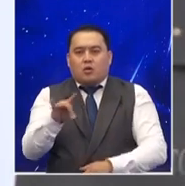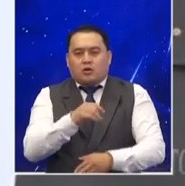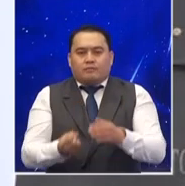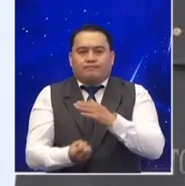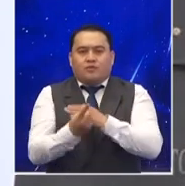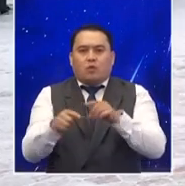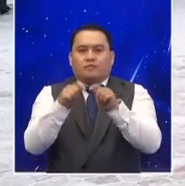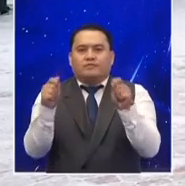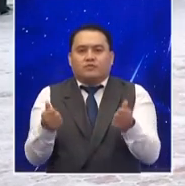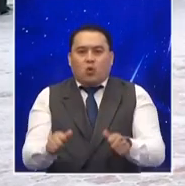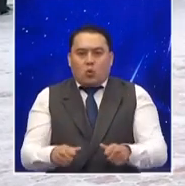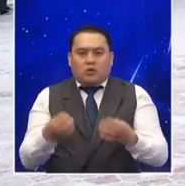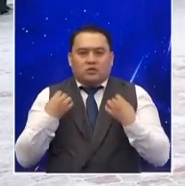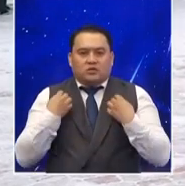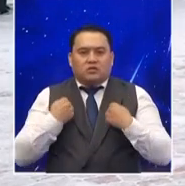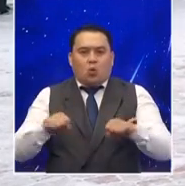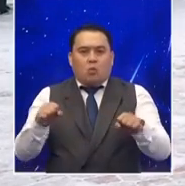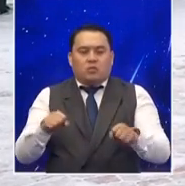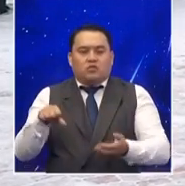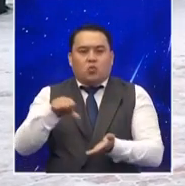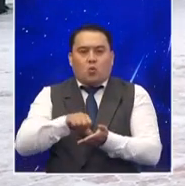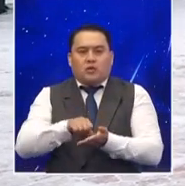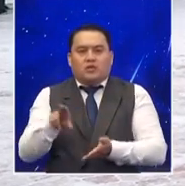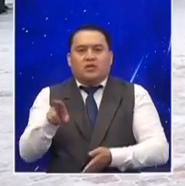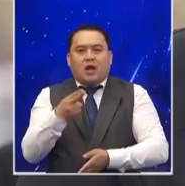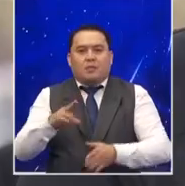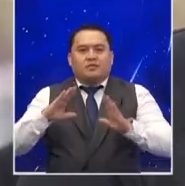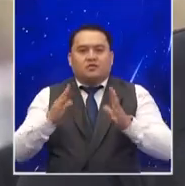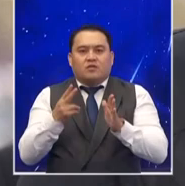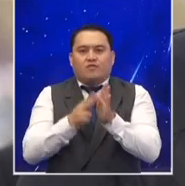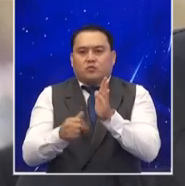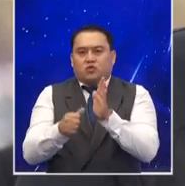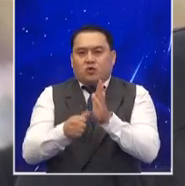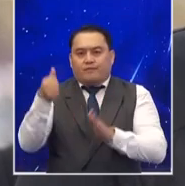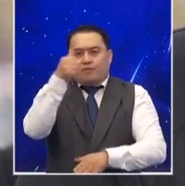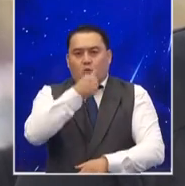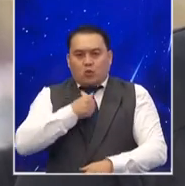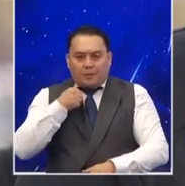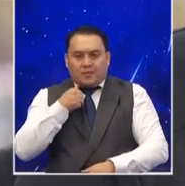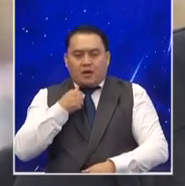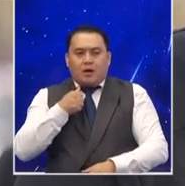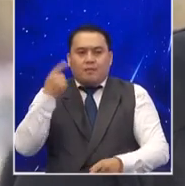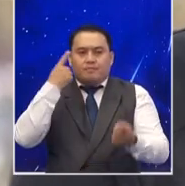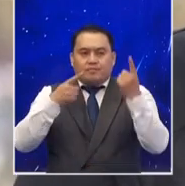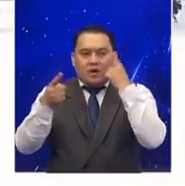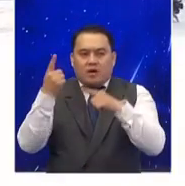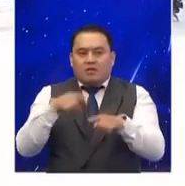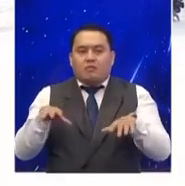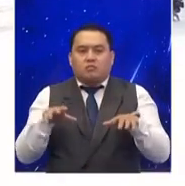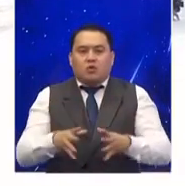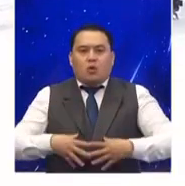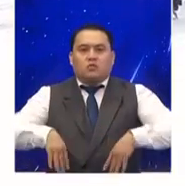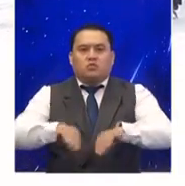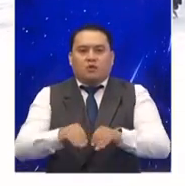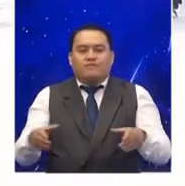появился мемориал доблести и чести участников декабрьских событий 1986 года. Автор проекта – председатель